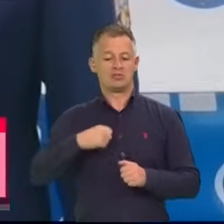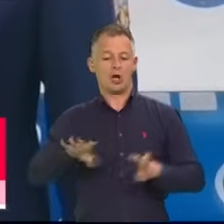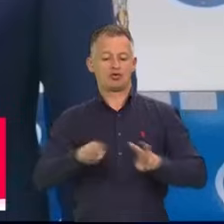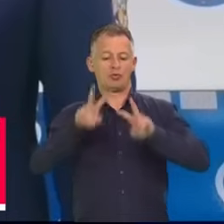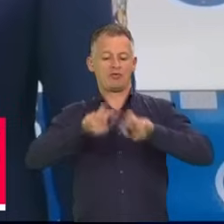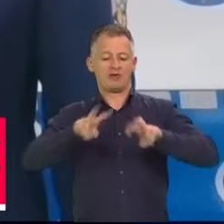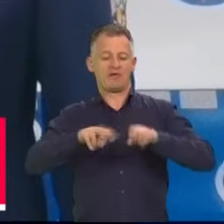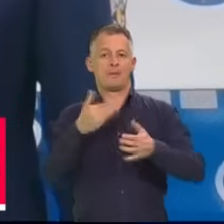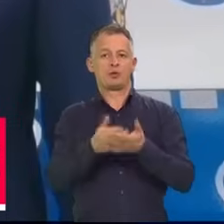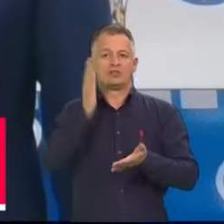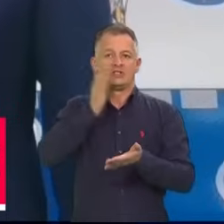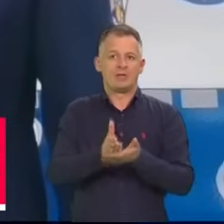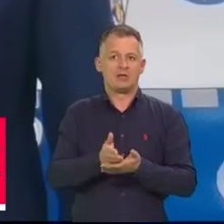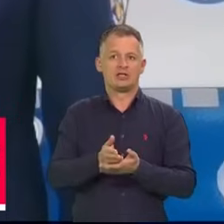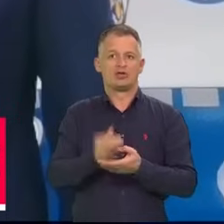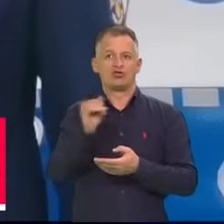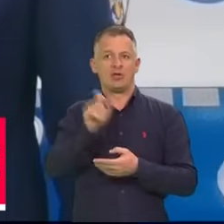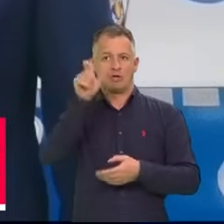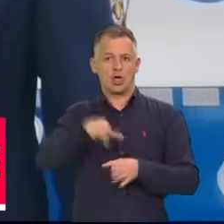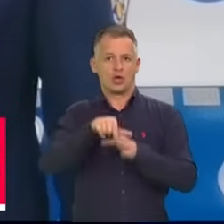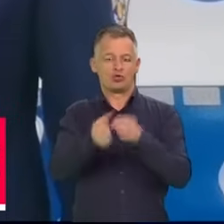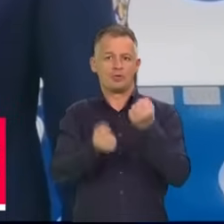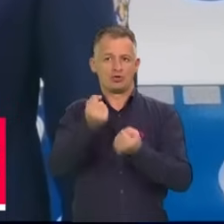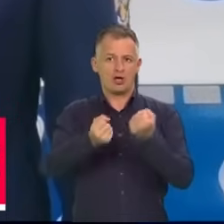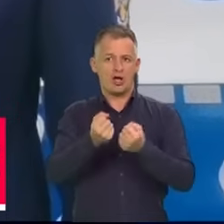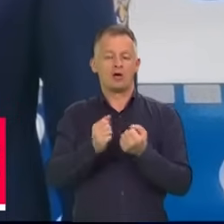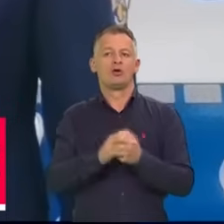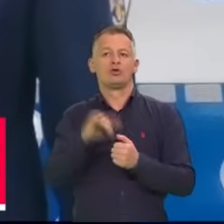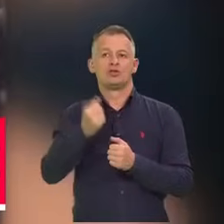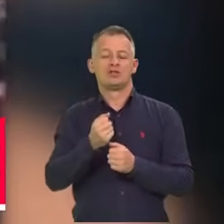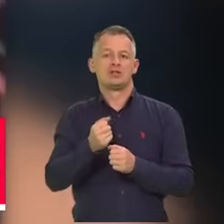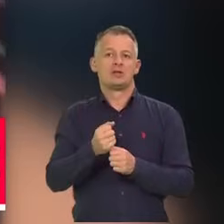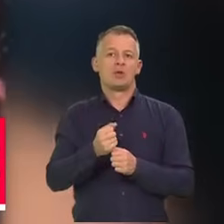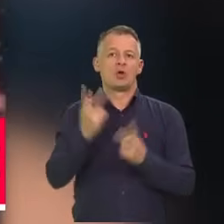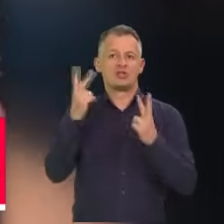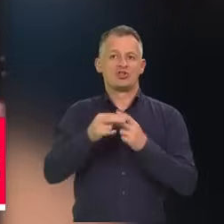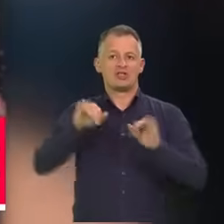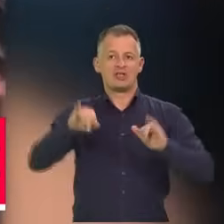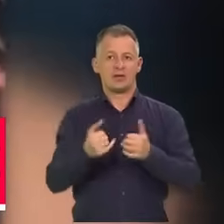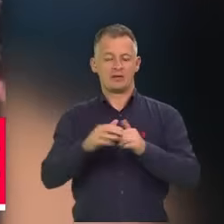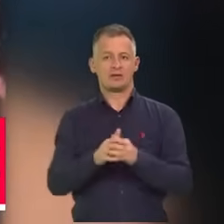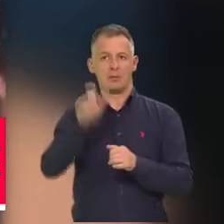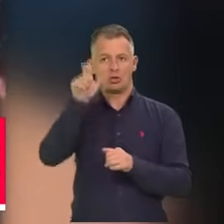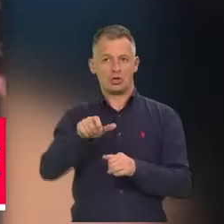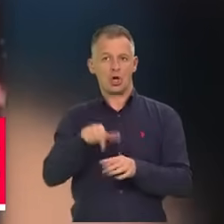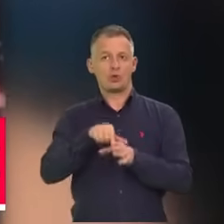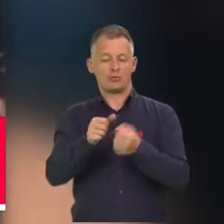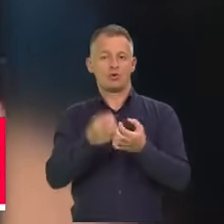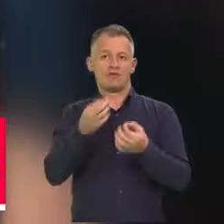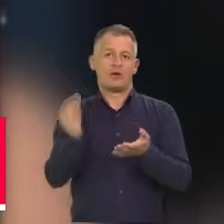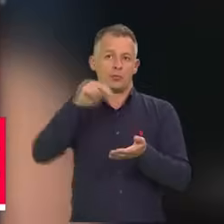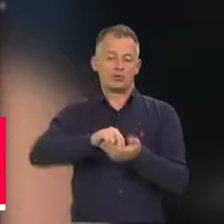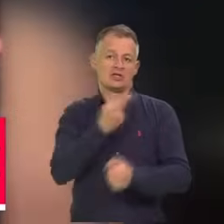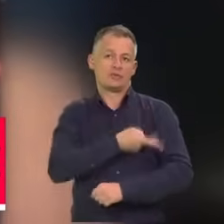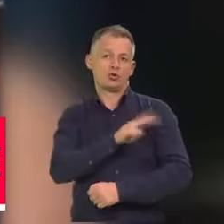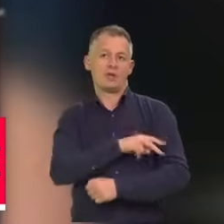verificări pentru stabilirea identității conducătorului auto și clarificarea situației de fapt. Cel mai probabil, șoferul va fi tras la răspundere și de compania